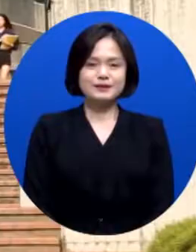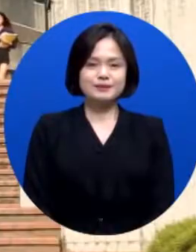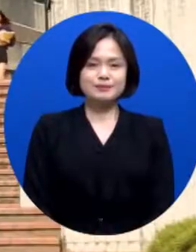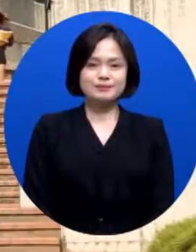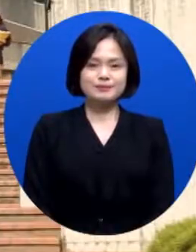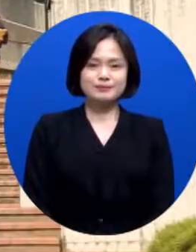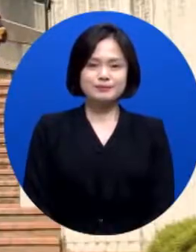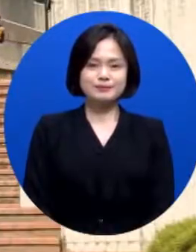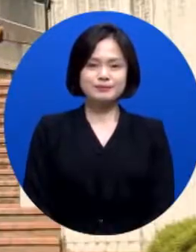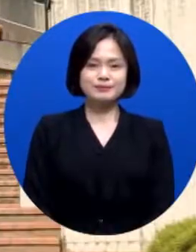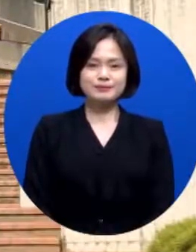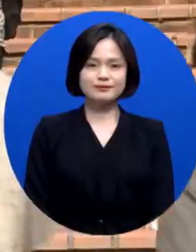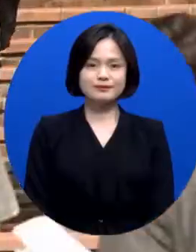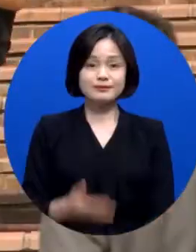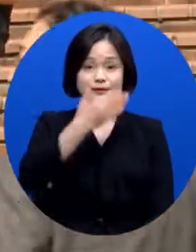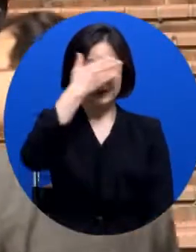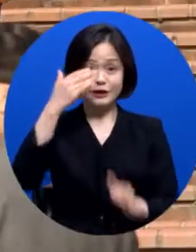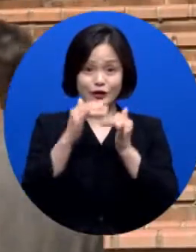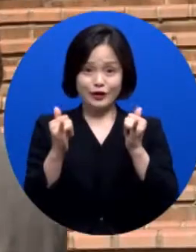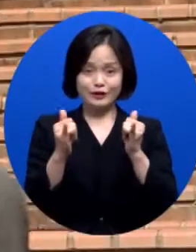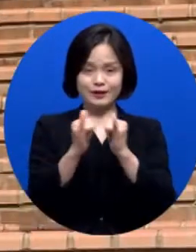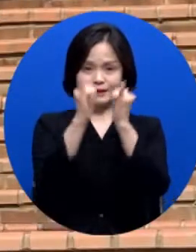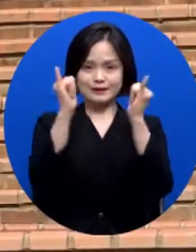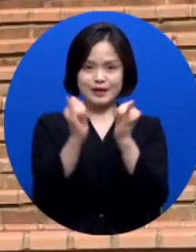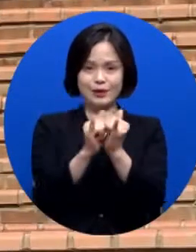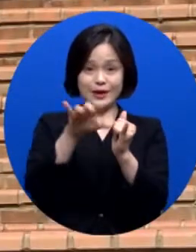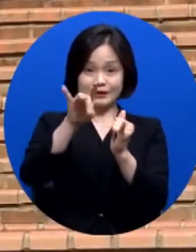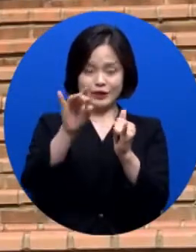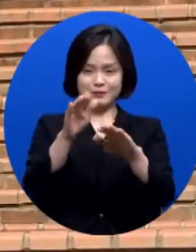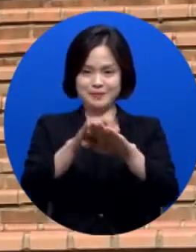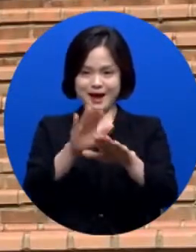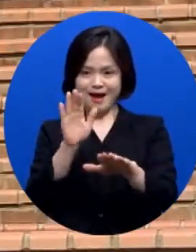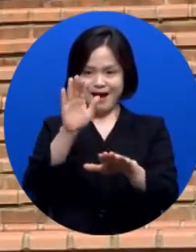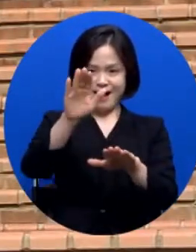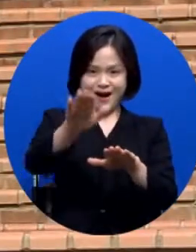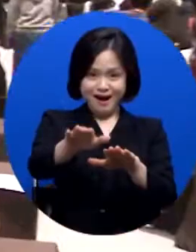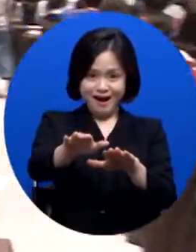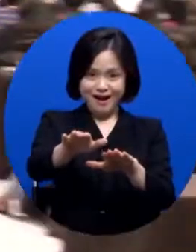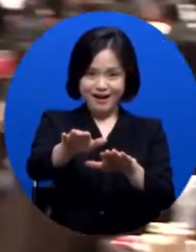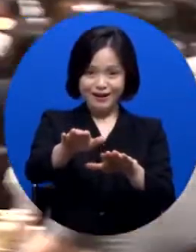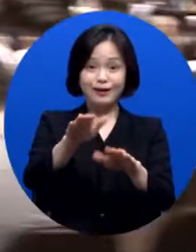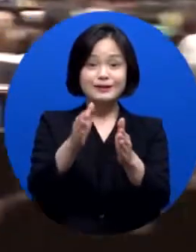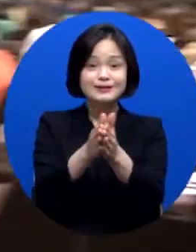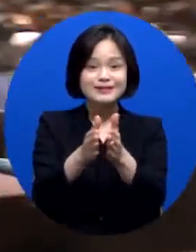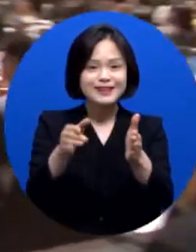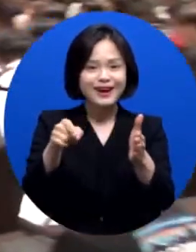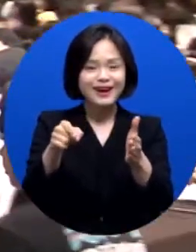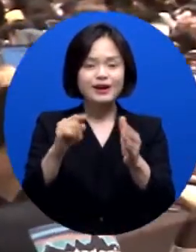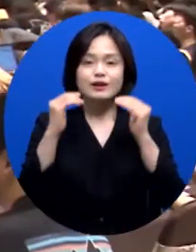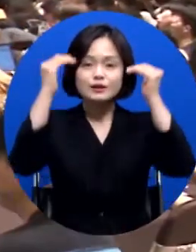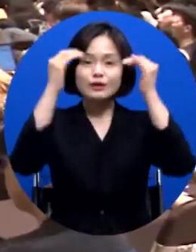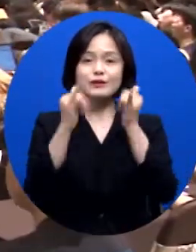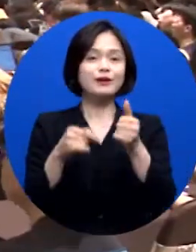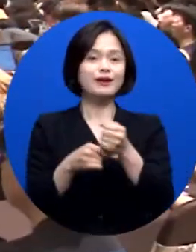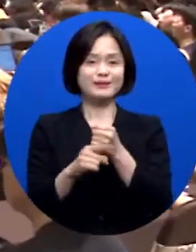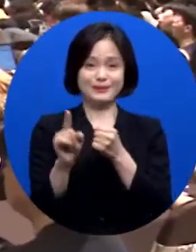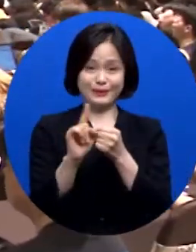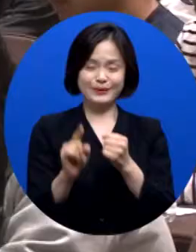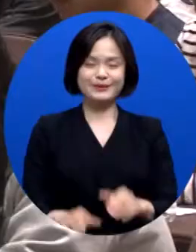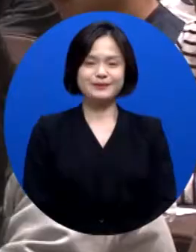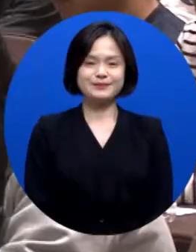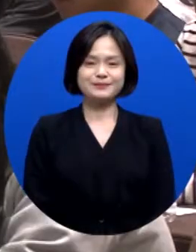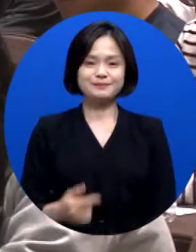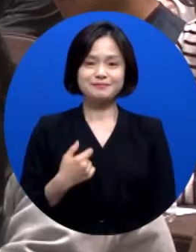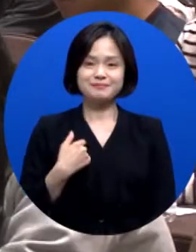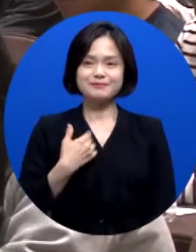사회생활에 첫발을 내딛는 청년들에게 성년의 날은 어떤 의미로 다가올까? 성인이 됐다는 것을 돌이켜보고